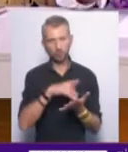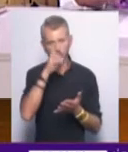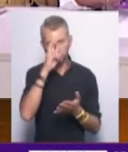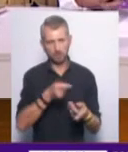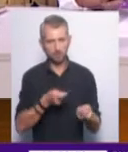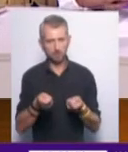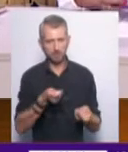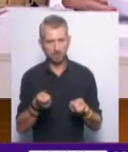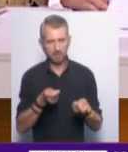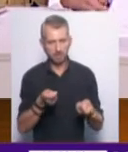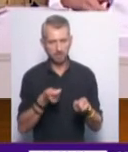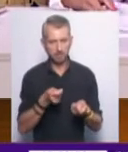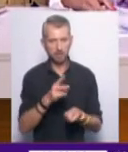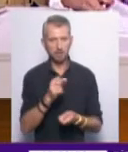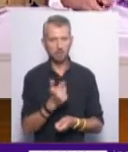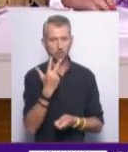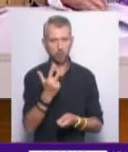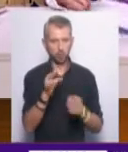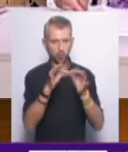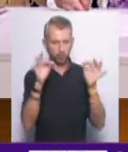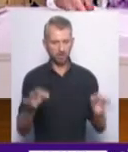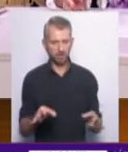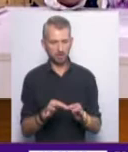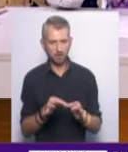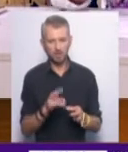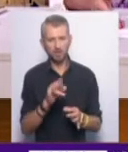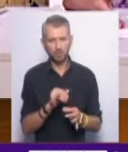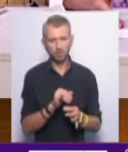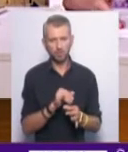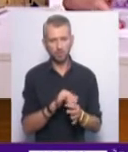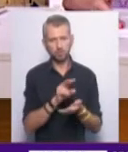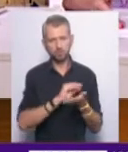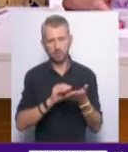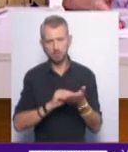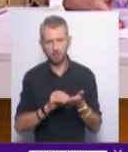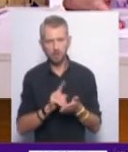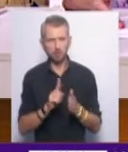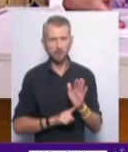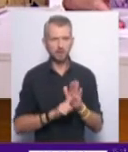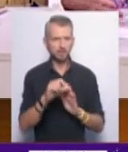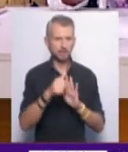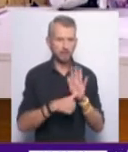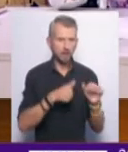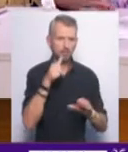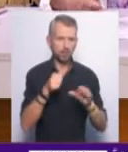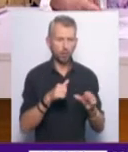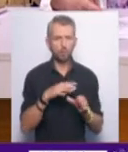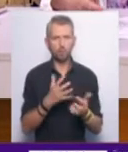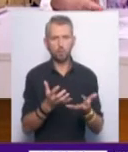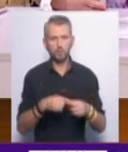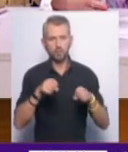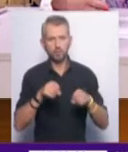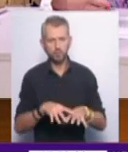державної адміністрації на трьох сторінках. Офіційно, ну, переписали, що з 16-го року було прийнято